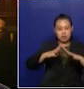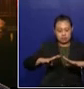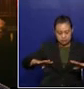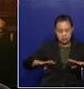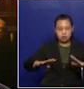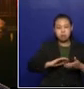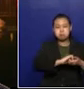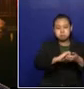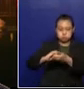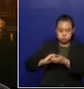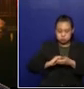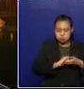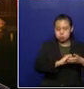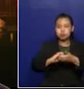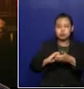ครับ